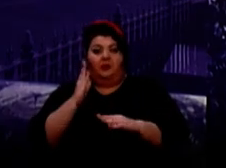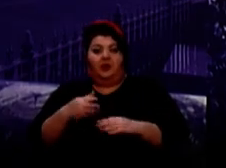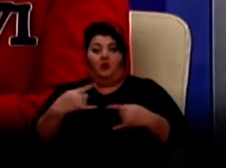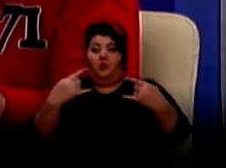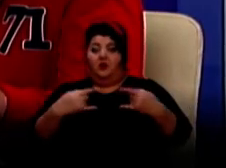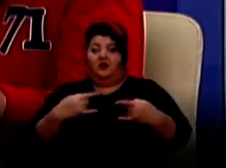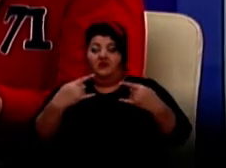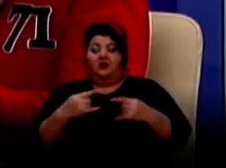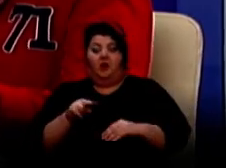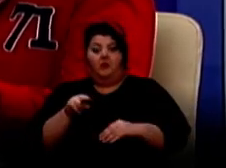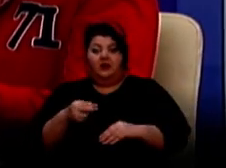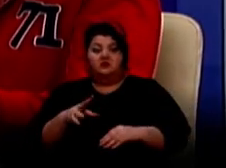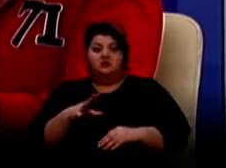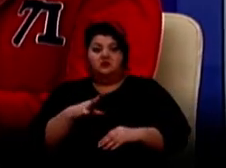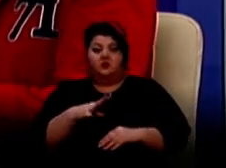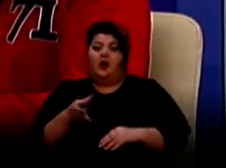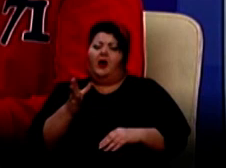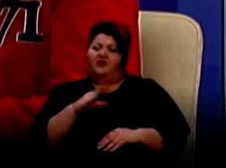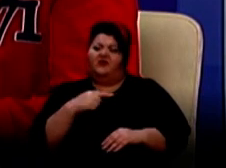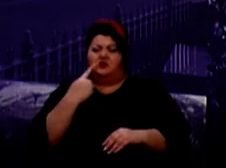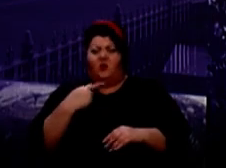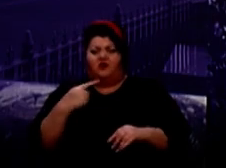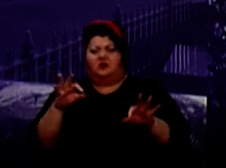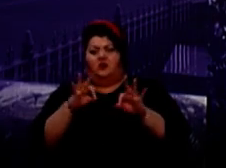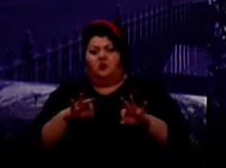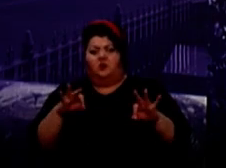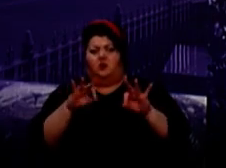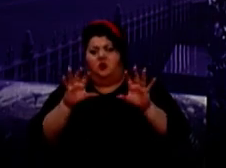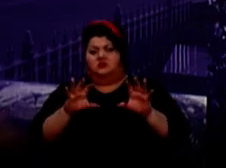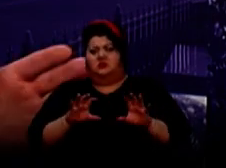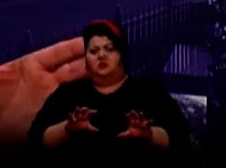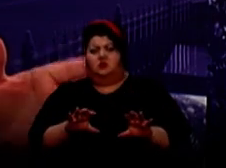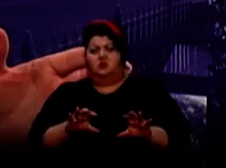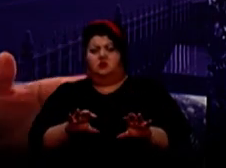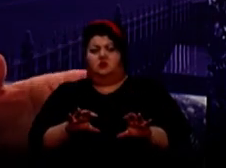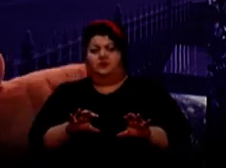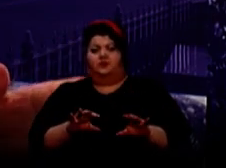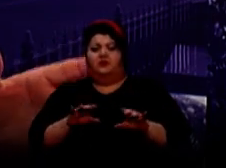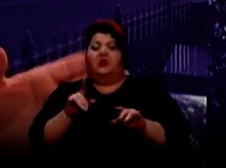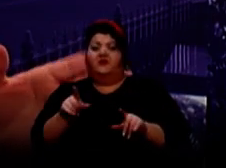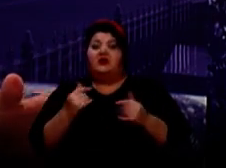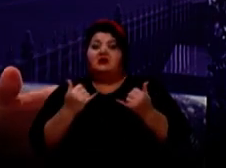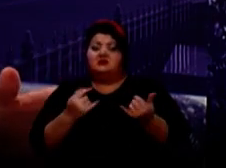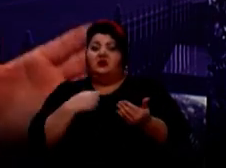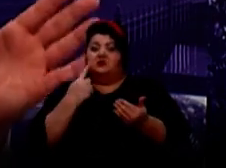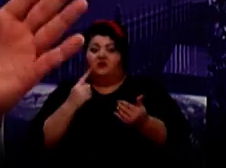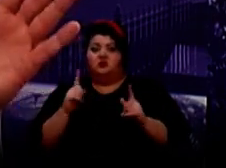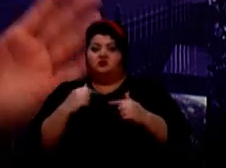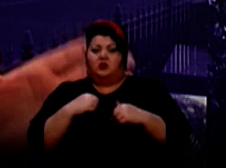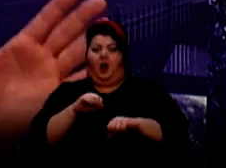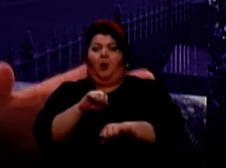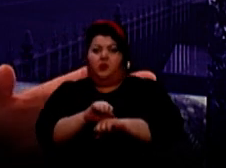Давайте говорити мовою закону. Ні, давайте мовою закону. Мова закону говорить про те, ви говорите зараз, що я блокую.